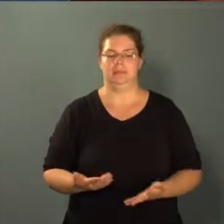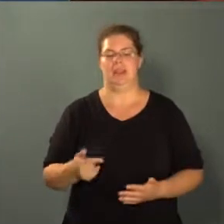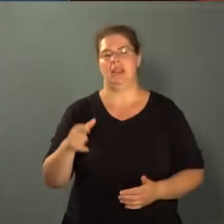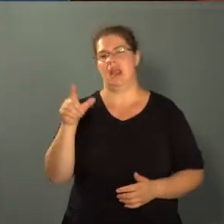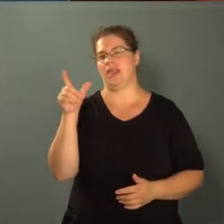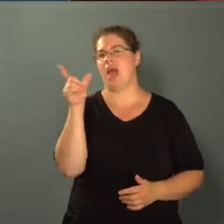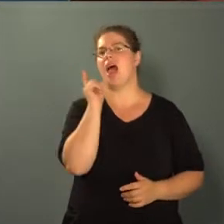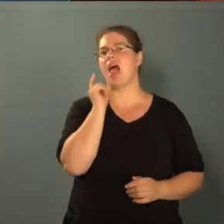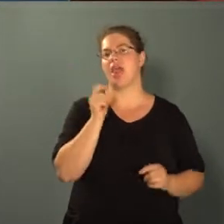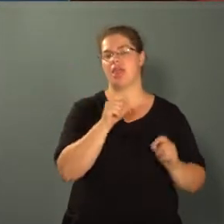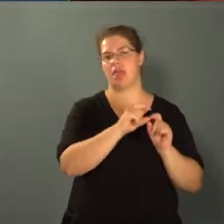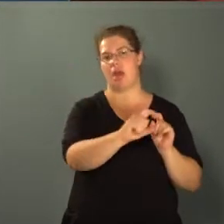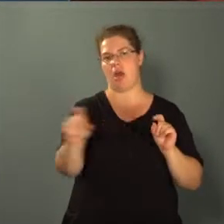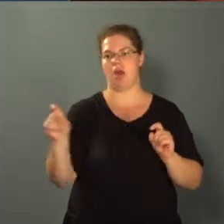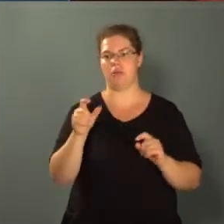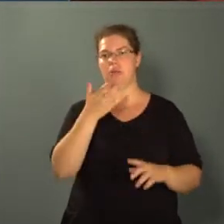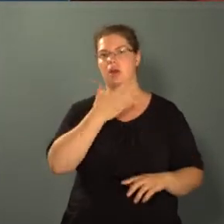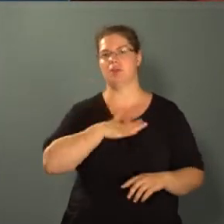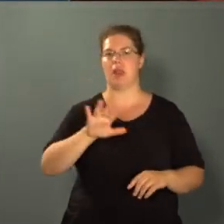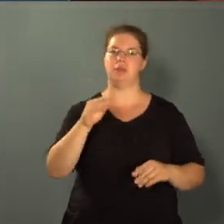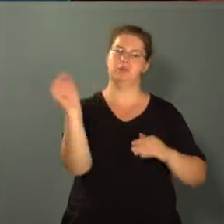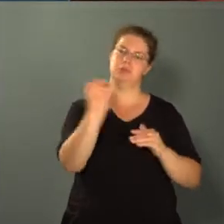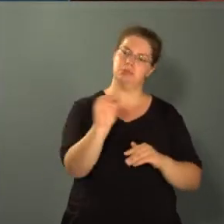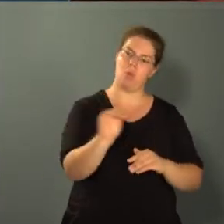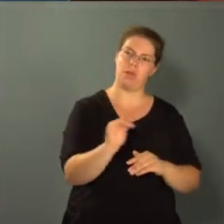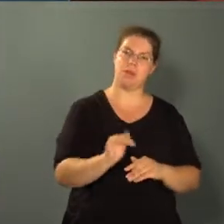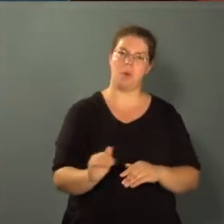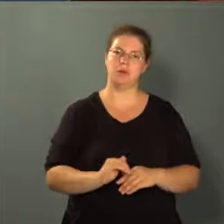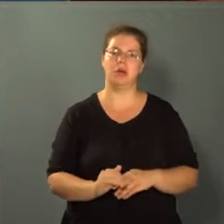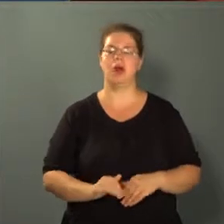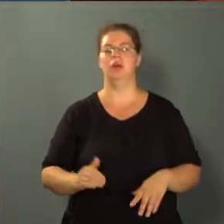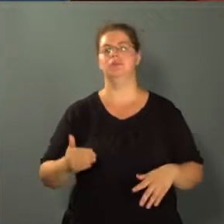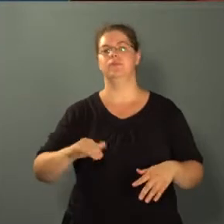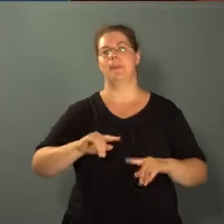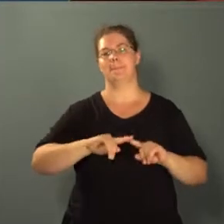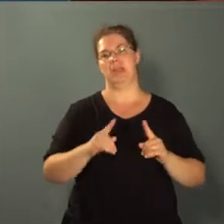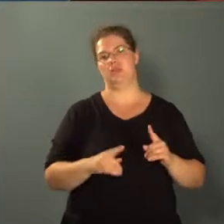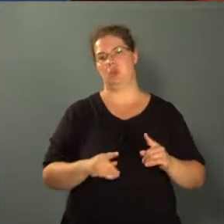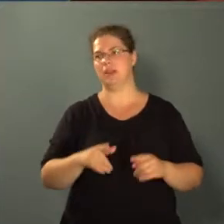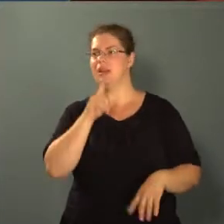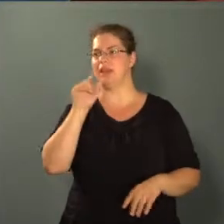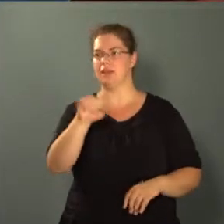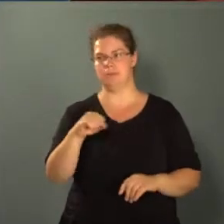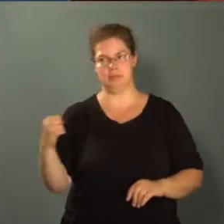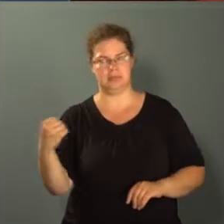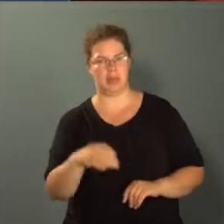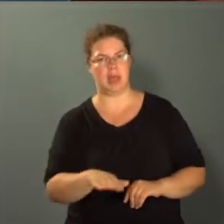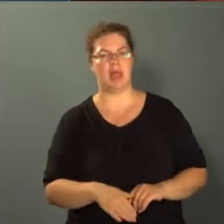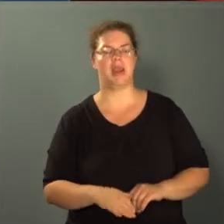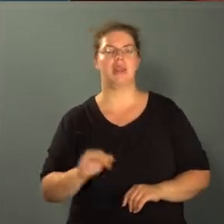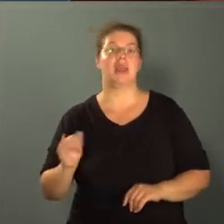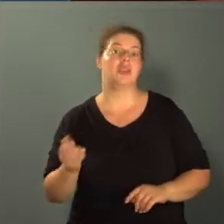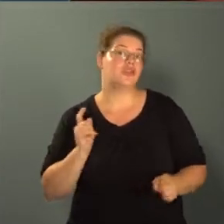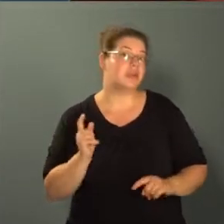Egy ellalakba szeretnénk beépíteni polcokkal a fülkét, a másik oldalról lesz majd a bejárat,